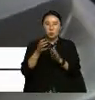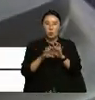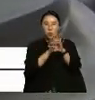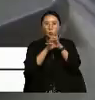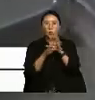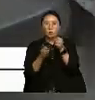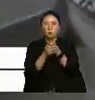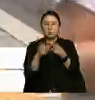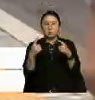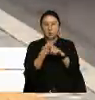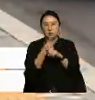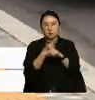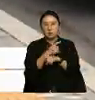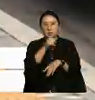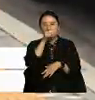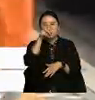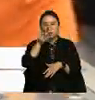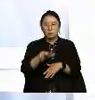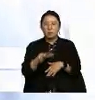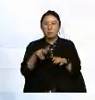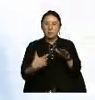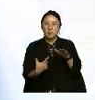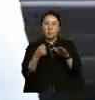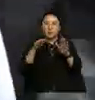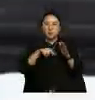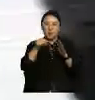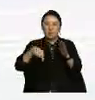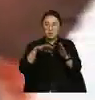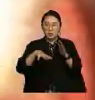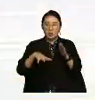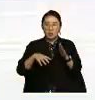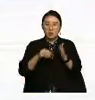코로나19 때문에 변동성은 있지만 경기도는 빠르면 이달